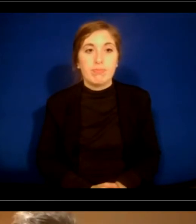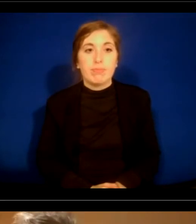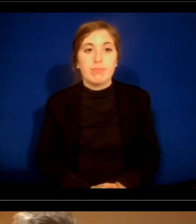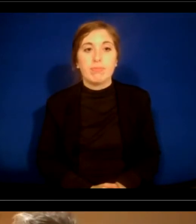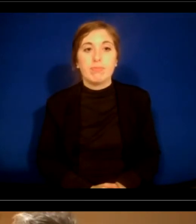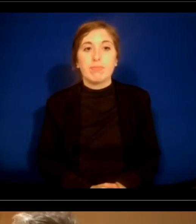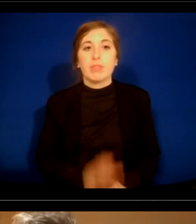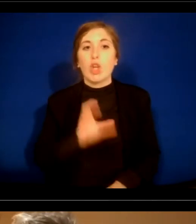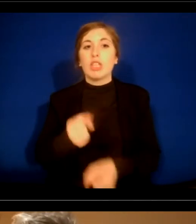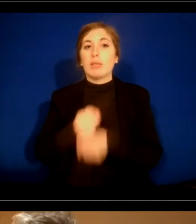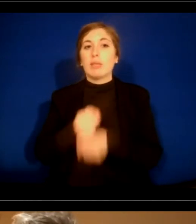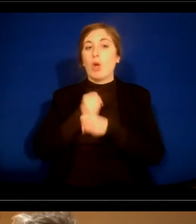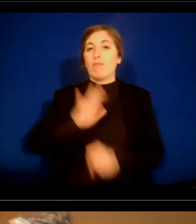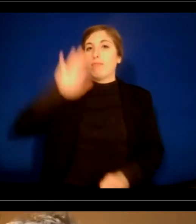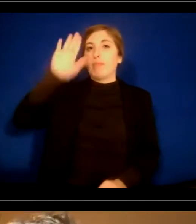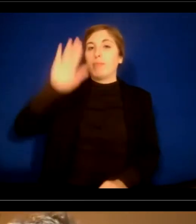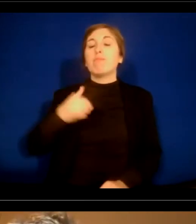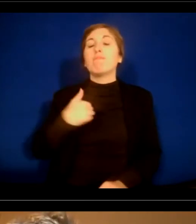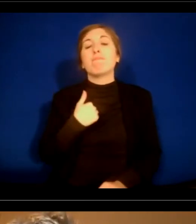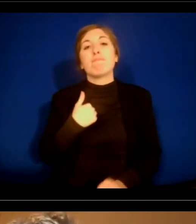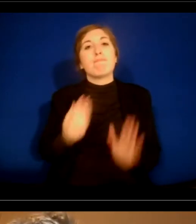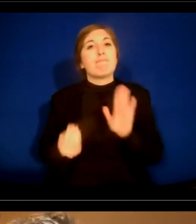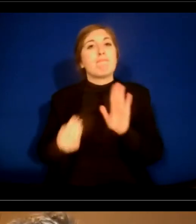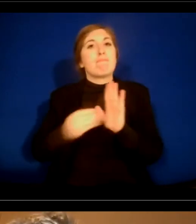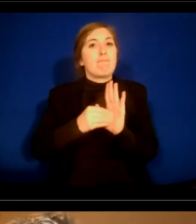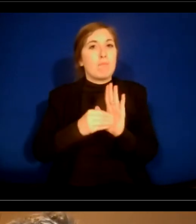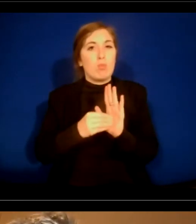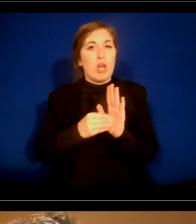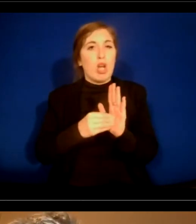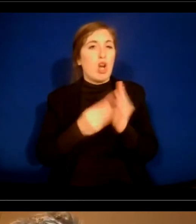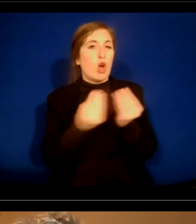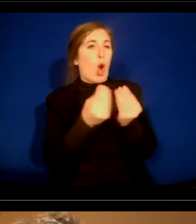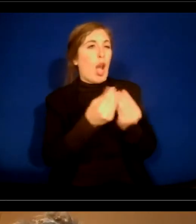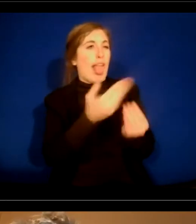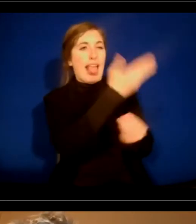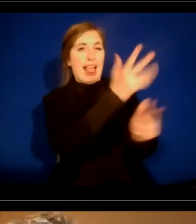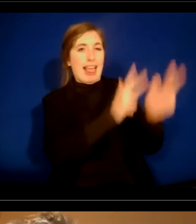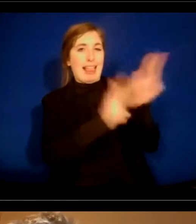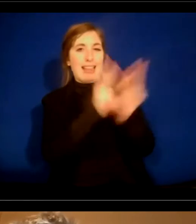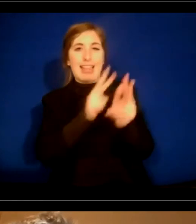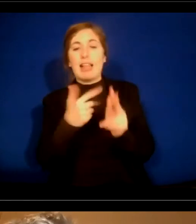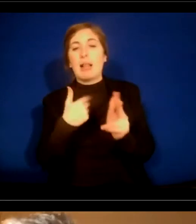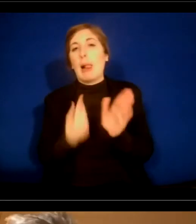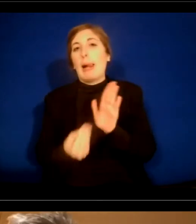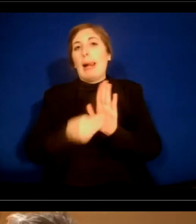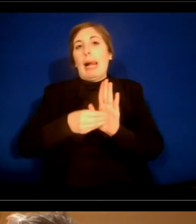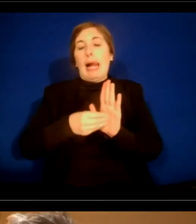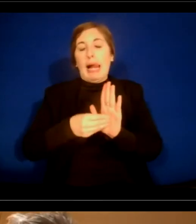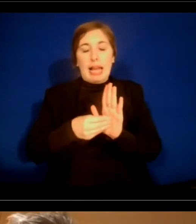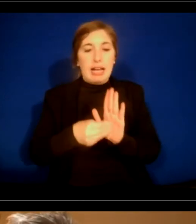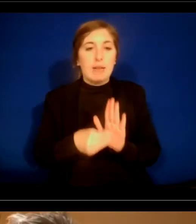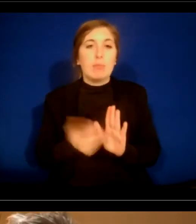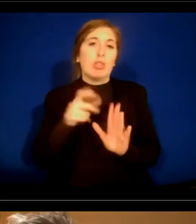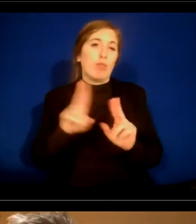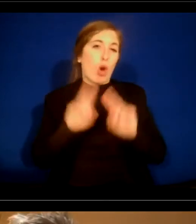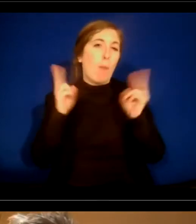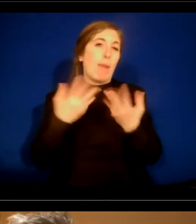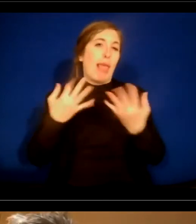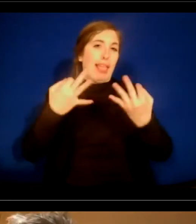In aggiunta a quello che hanno detto i colleghi, per complementare, Davide, prima tu avevi accennato